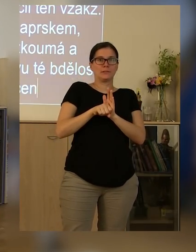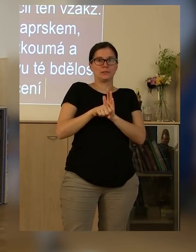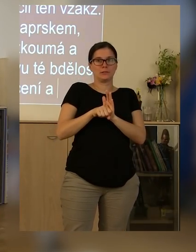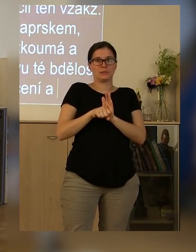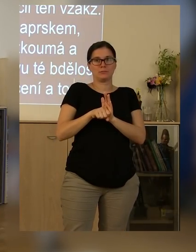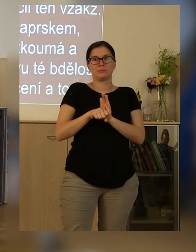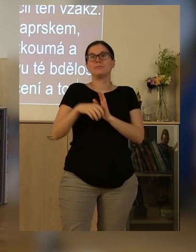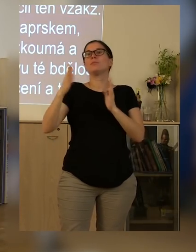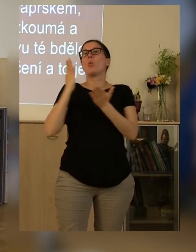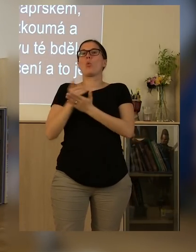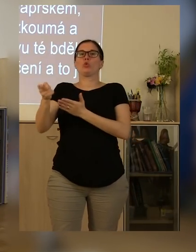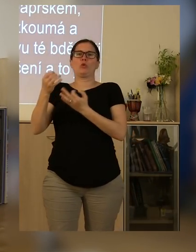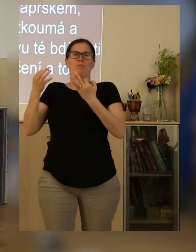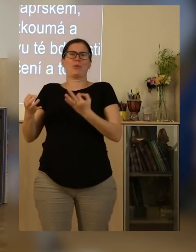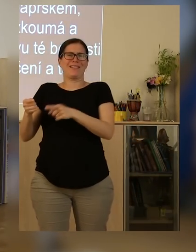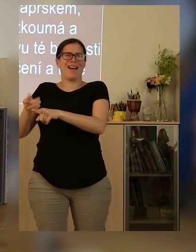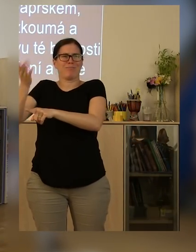budovský.